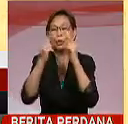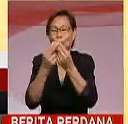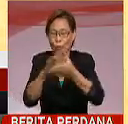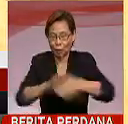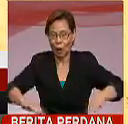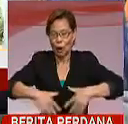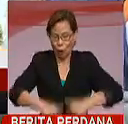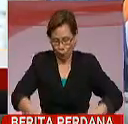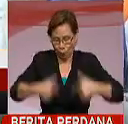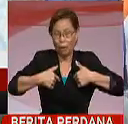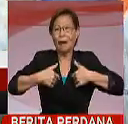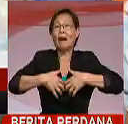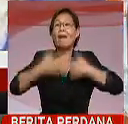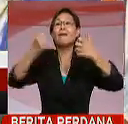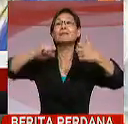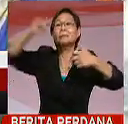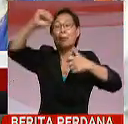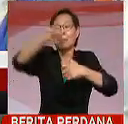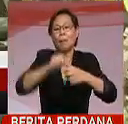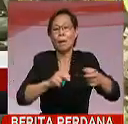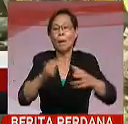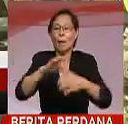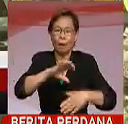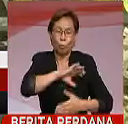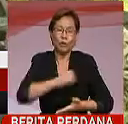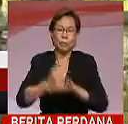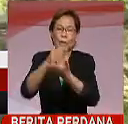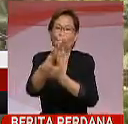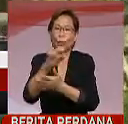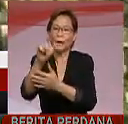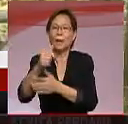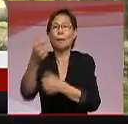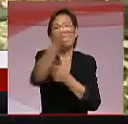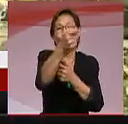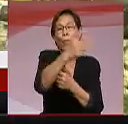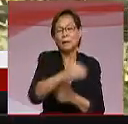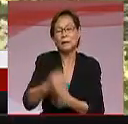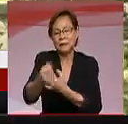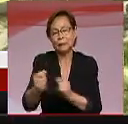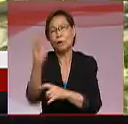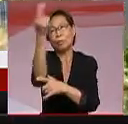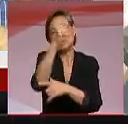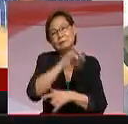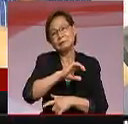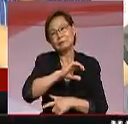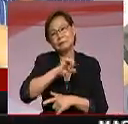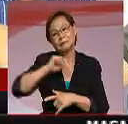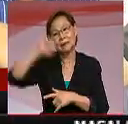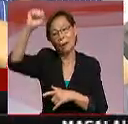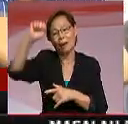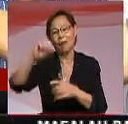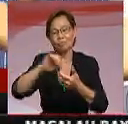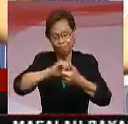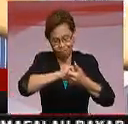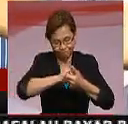Hidupan Liar Sabah, Pengurusan Umas, Polis Bantuan, Rela, Bombah dan Jabatan Perhutanan Sabah. Ini adalah